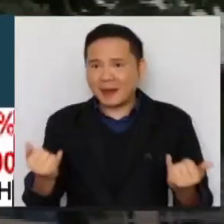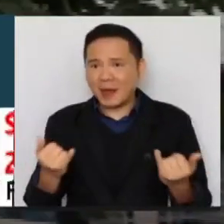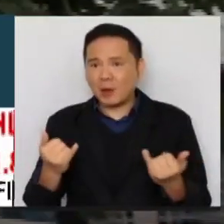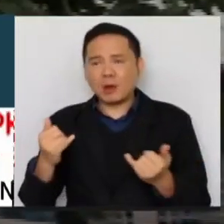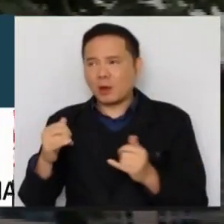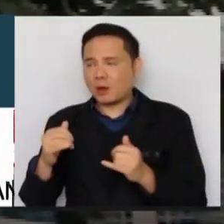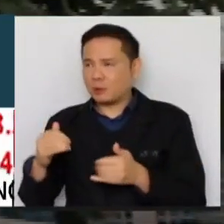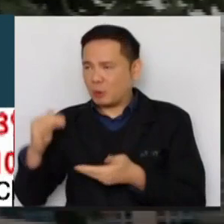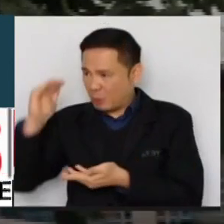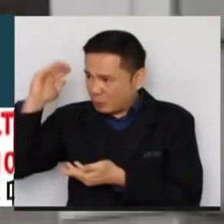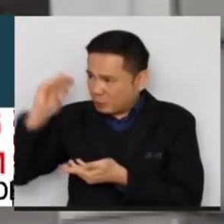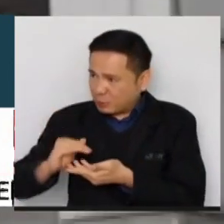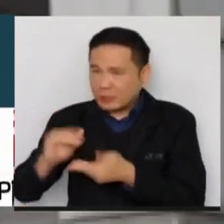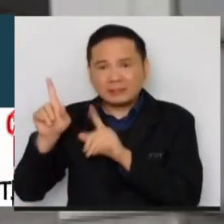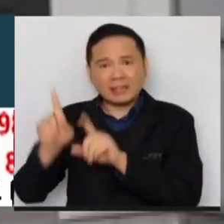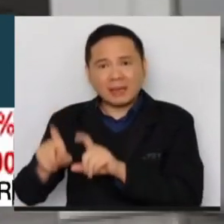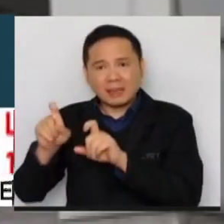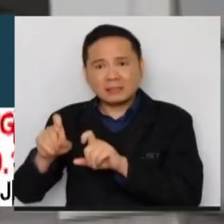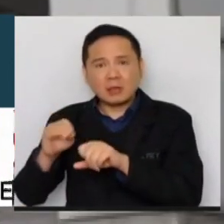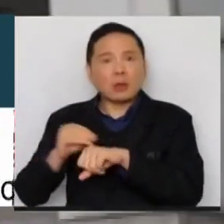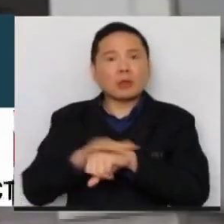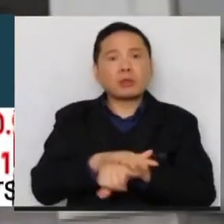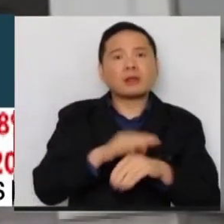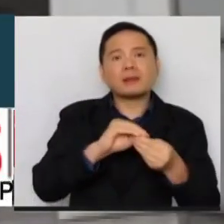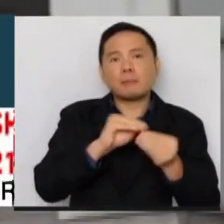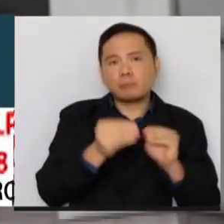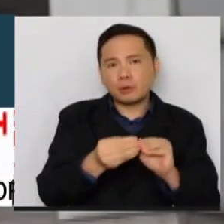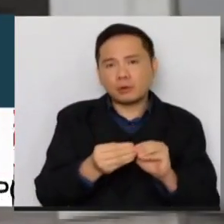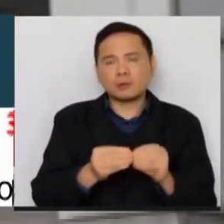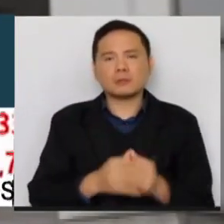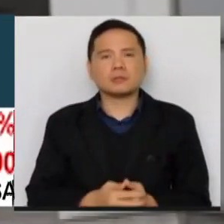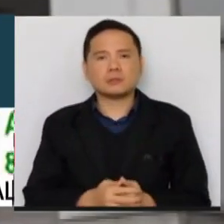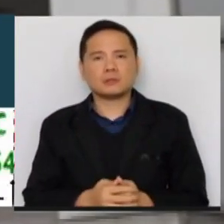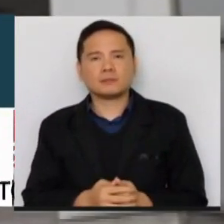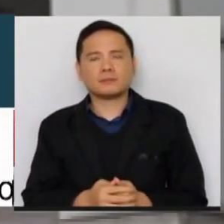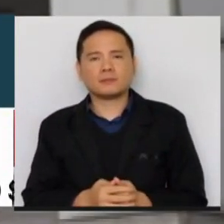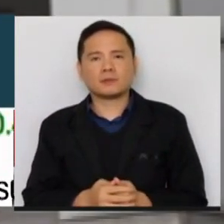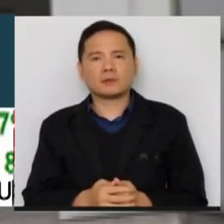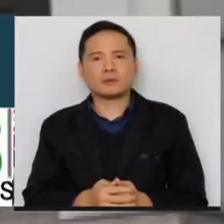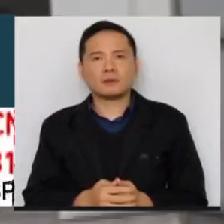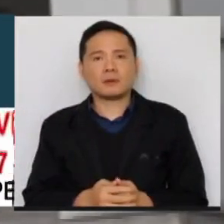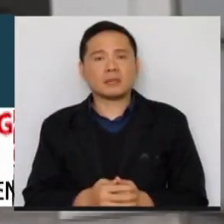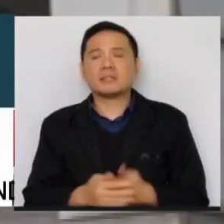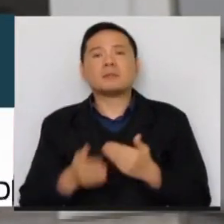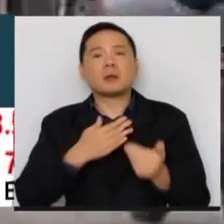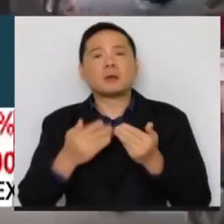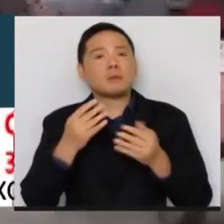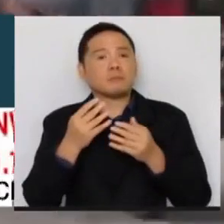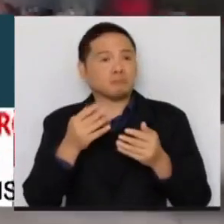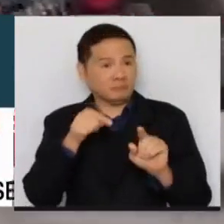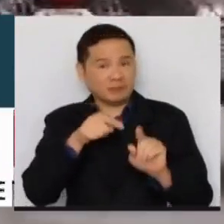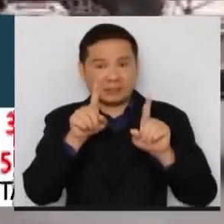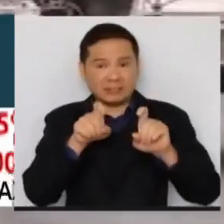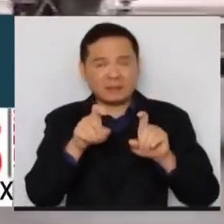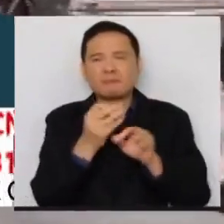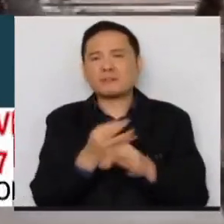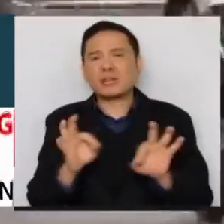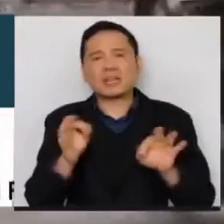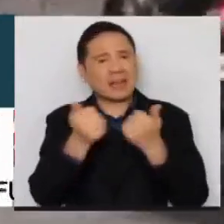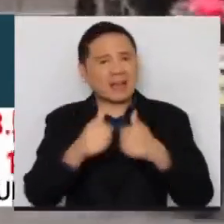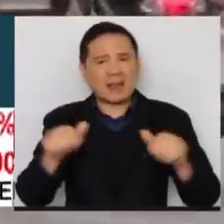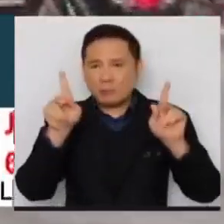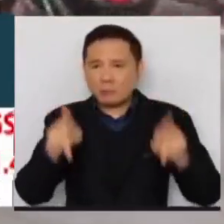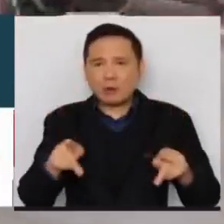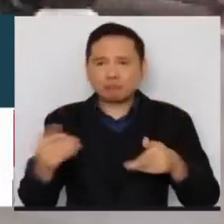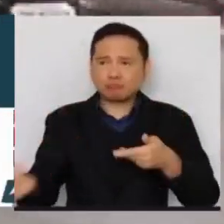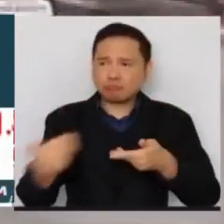ngayon. Dati. So hindi talaga kami naghihinto. Libre, kahit sino, gusto mag-RT-PCR, do na kasi sarili